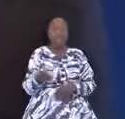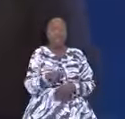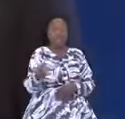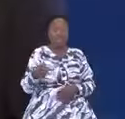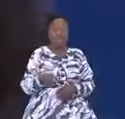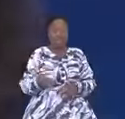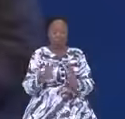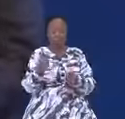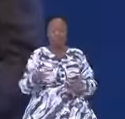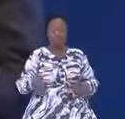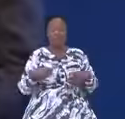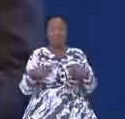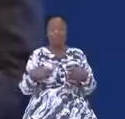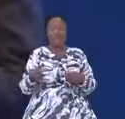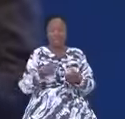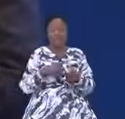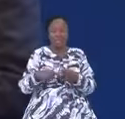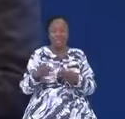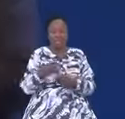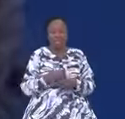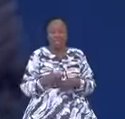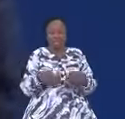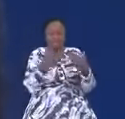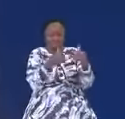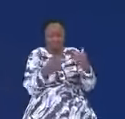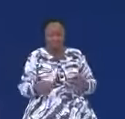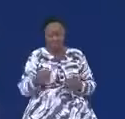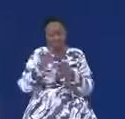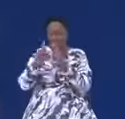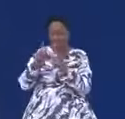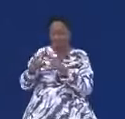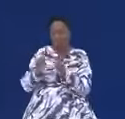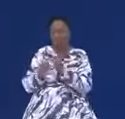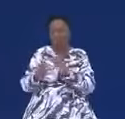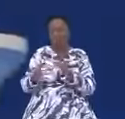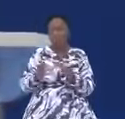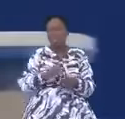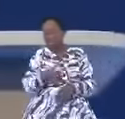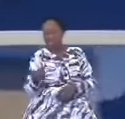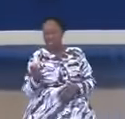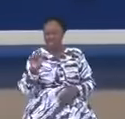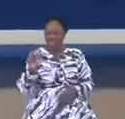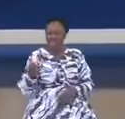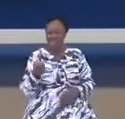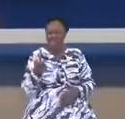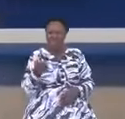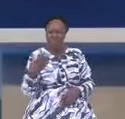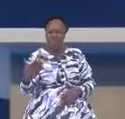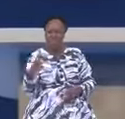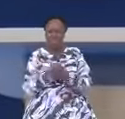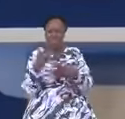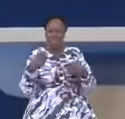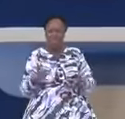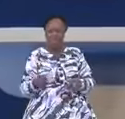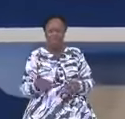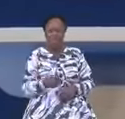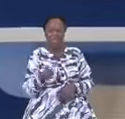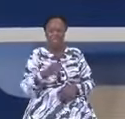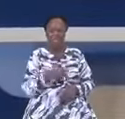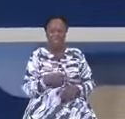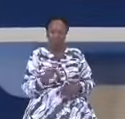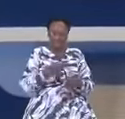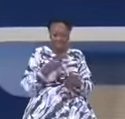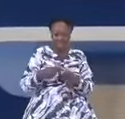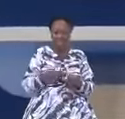leurs interactions avec les gens une petite chose qui leur arrive ils sont plus proches de l'amopa lelangue pas les paroles de leur